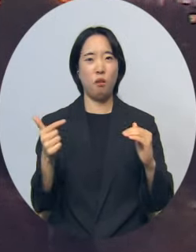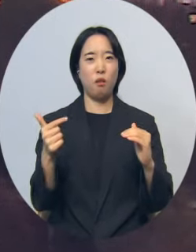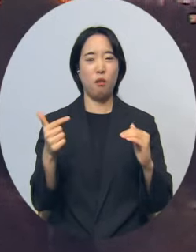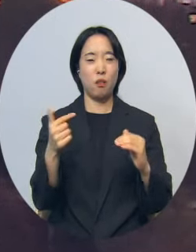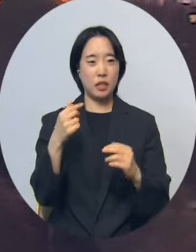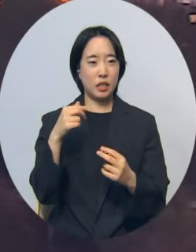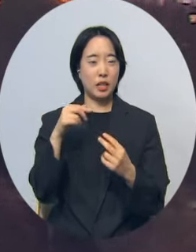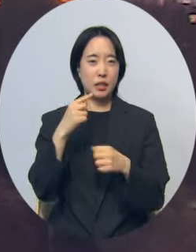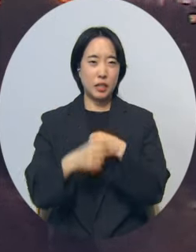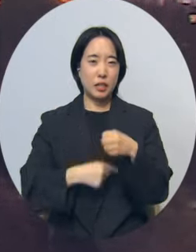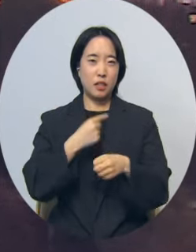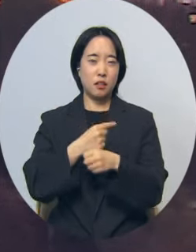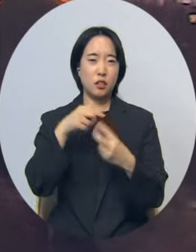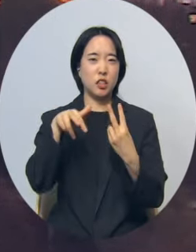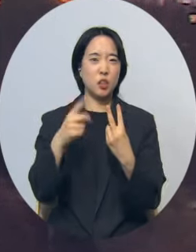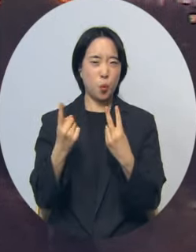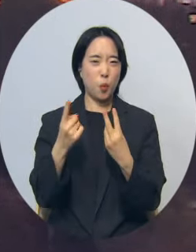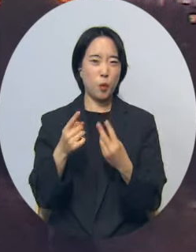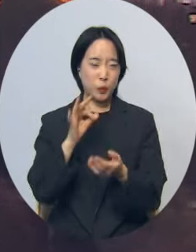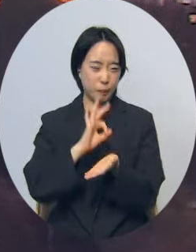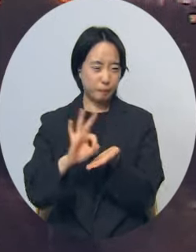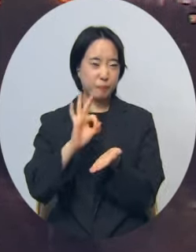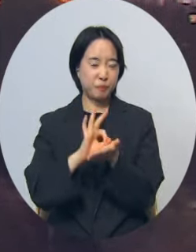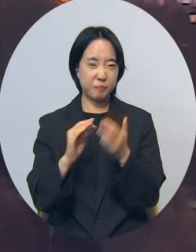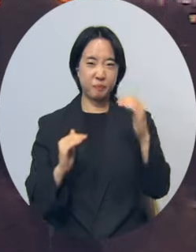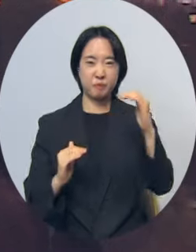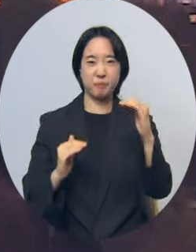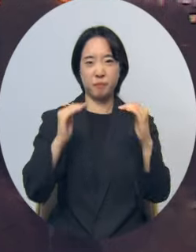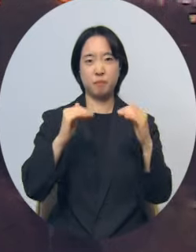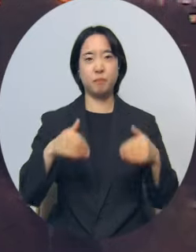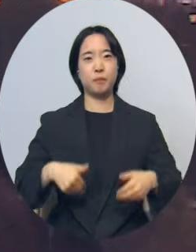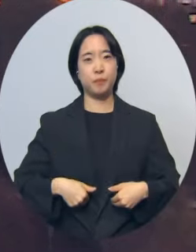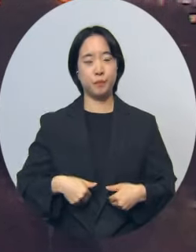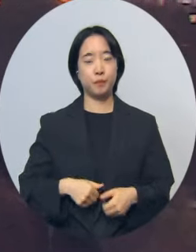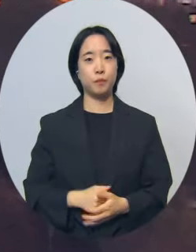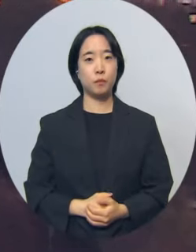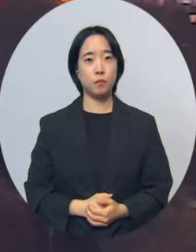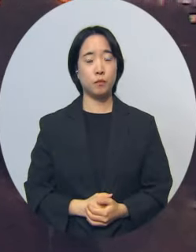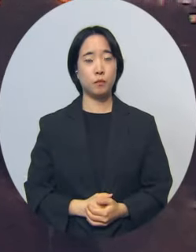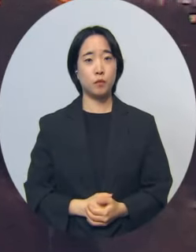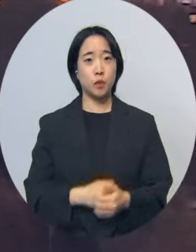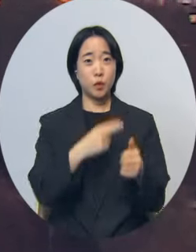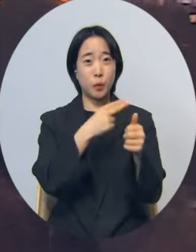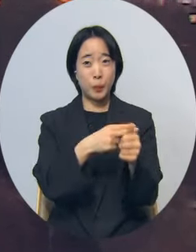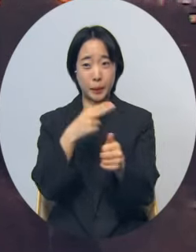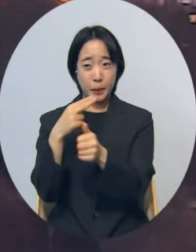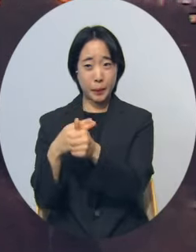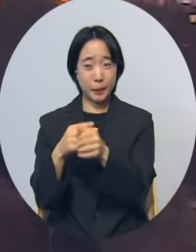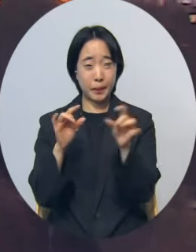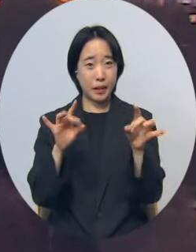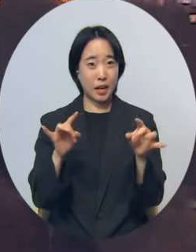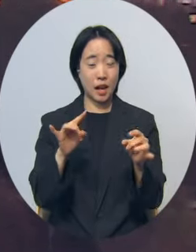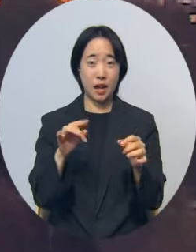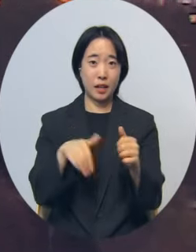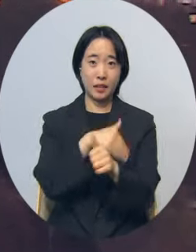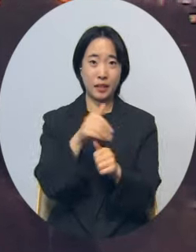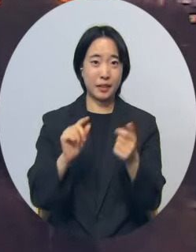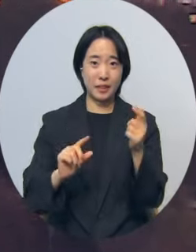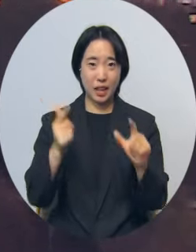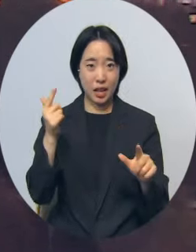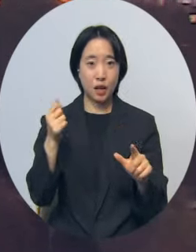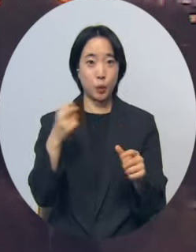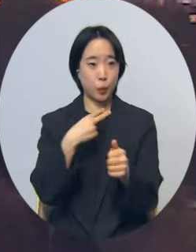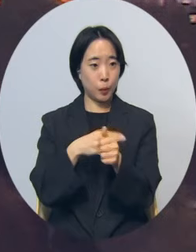원 이상이 추가로 들어가야 합니다. 크게 벌어진 교사들의 처우를 맞추고 양성 체계를 갖추는